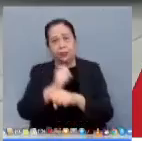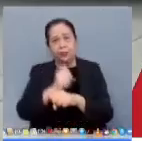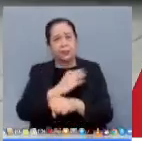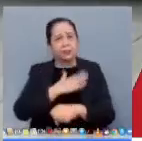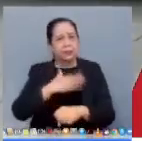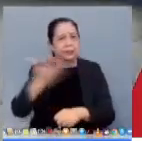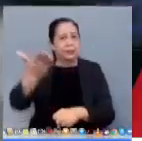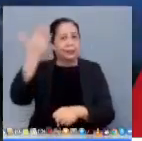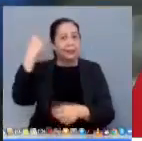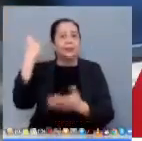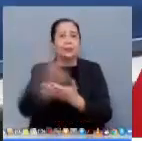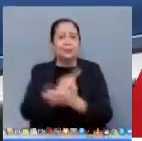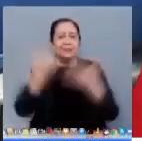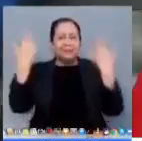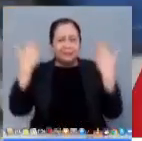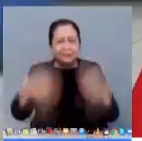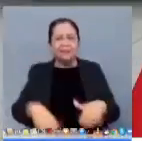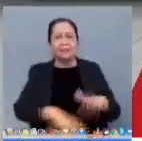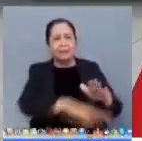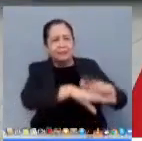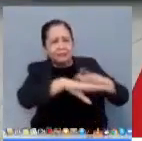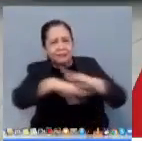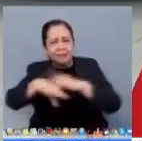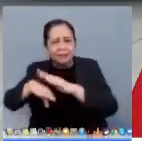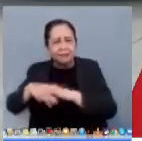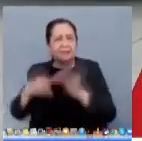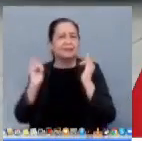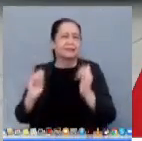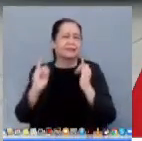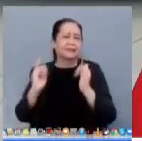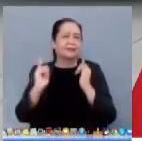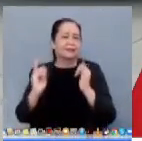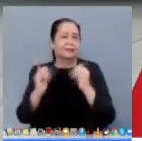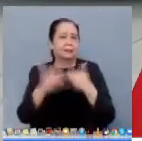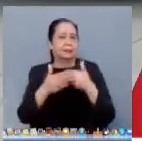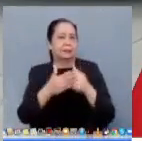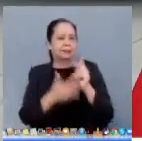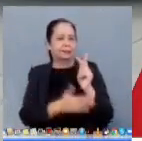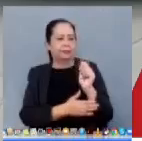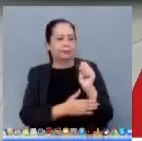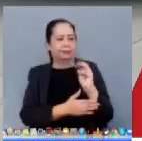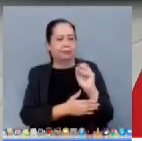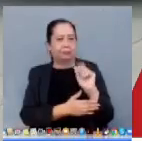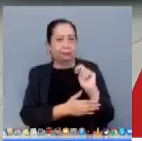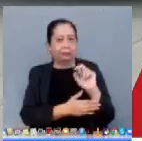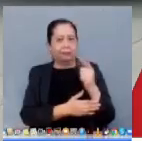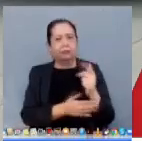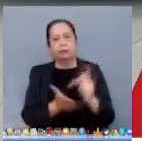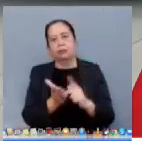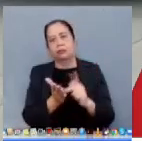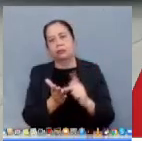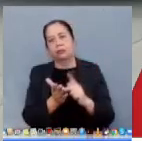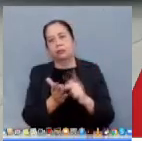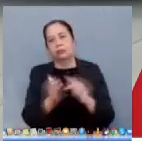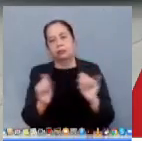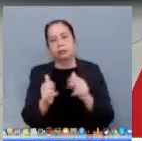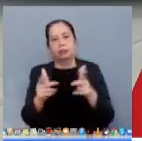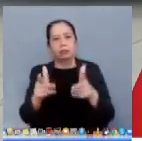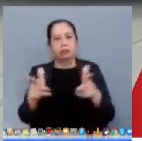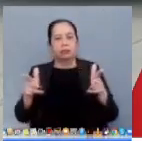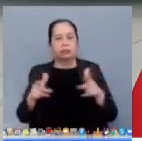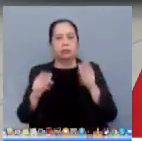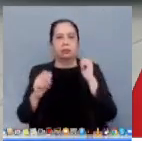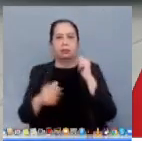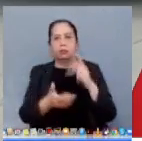nakaraang linggo pa raw sila nagsimula mag-operate dyan sa may area na yan, malapit sa Camuning Flyover. At paulit-ulit na lamang ano, na nakahambalang sa kalsada, ay yun